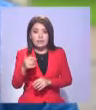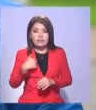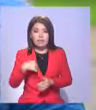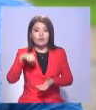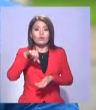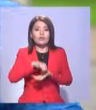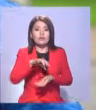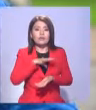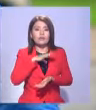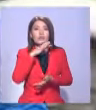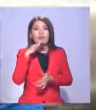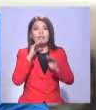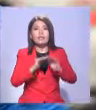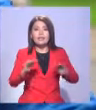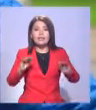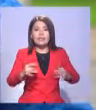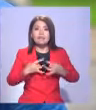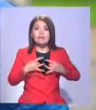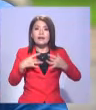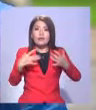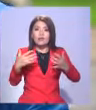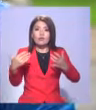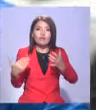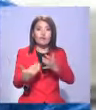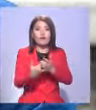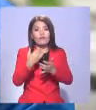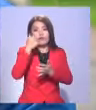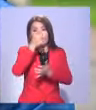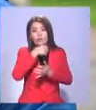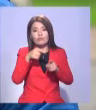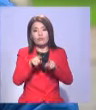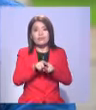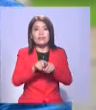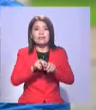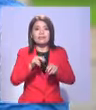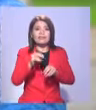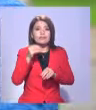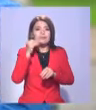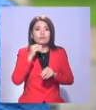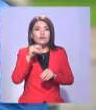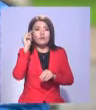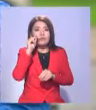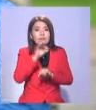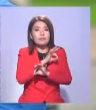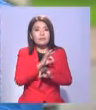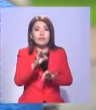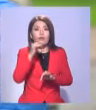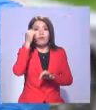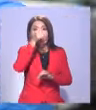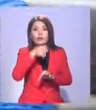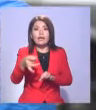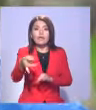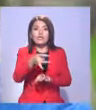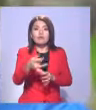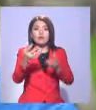Көп деген балалар мысалы мерекелік таңда жаңа жылды күтетін болса, үздік оқушылардың көпшілігі осы бір жыл бойы республика